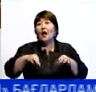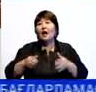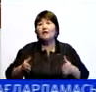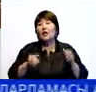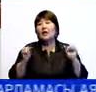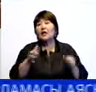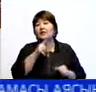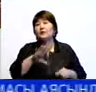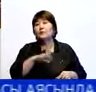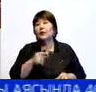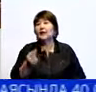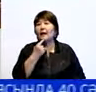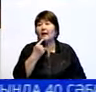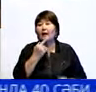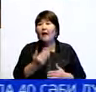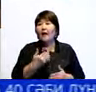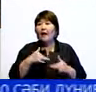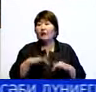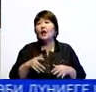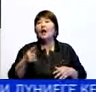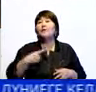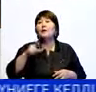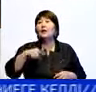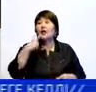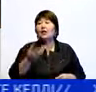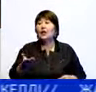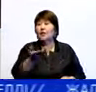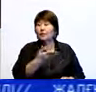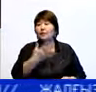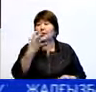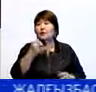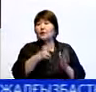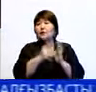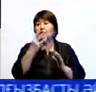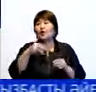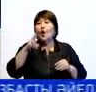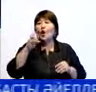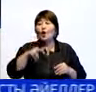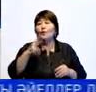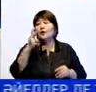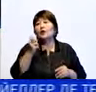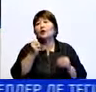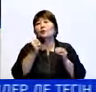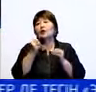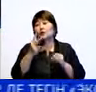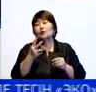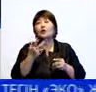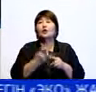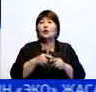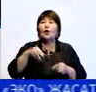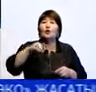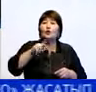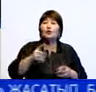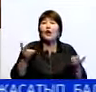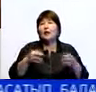қыс мезгілінде болатын қиындықтардың алдын алу. Мамандардың сөзінше 5843 тонна құм, 2310 тонна тұз және қажетті техникалар